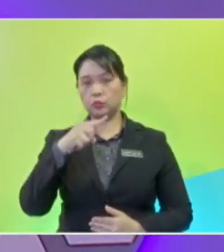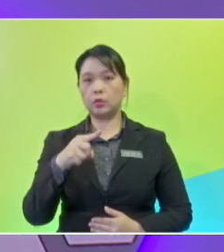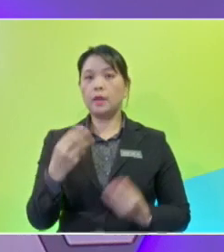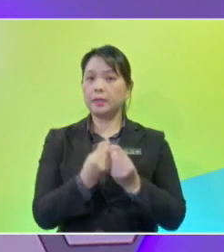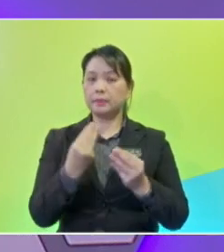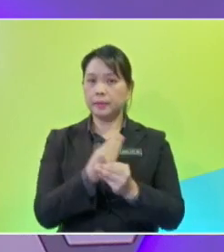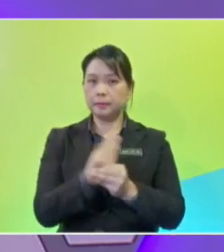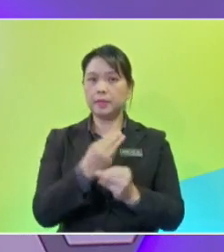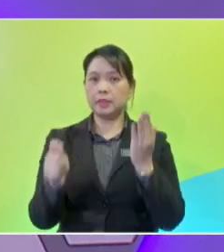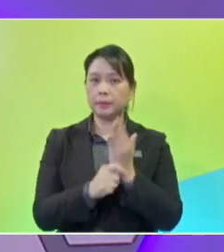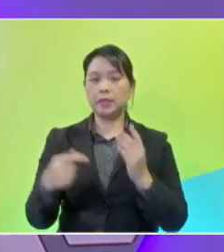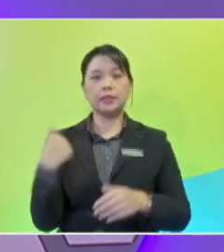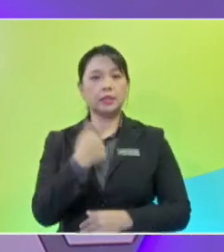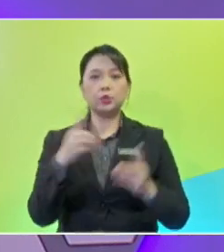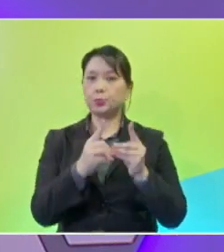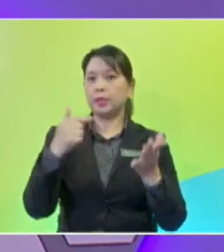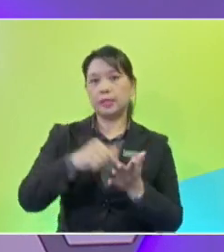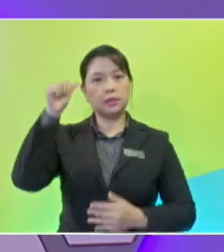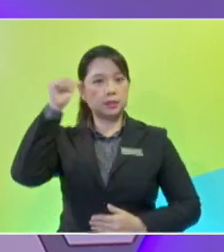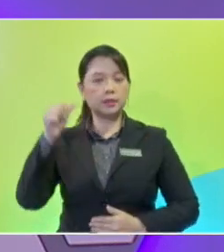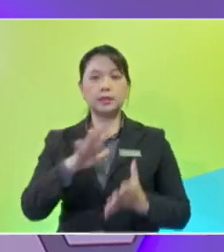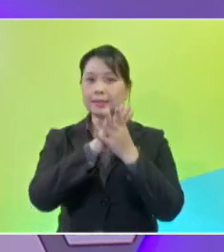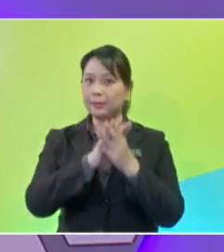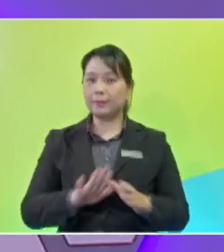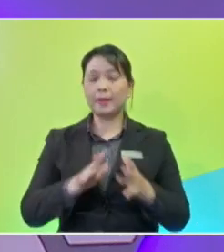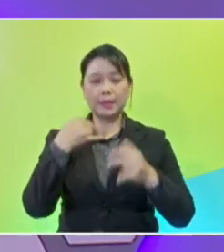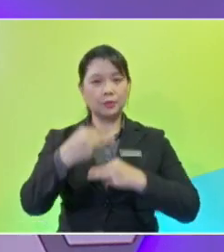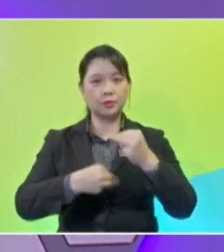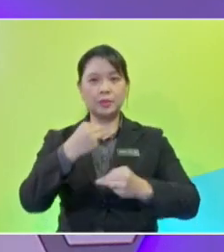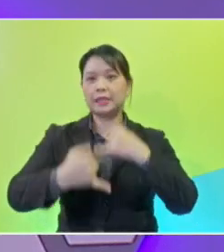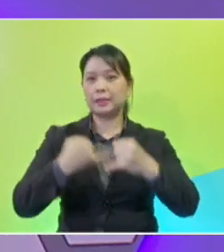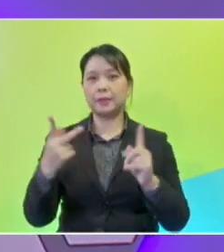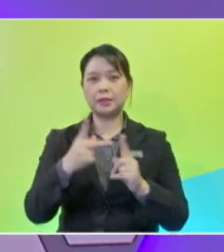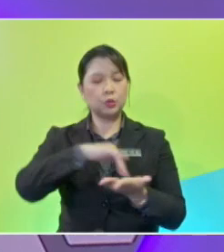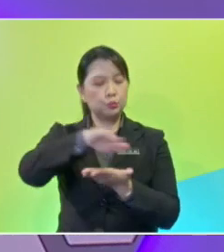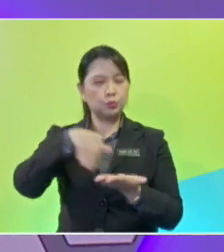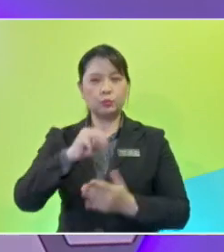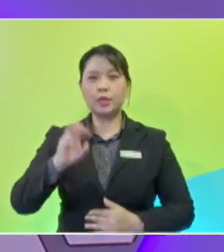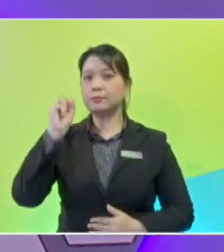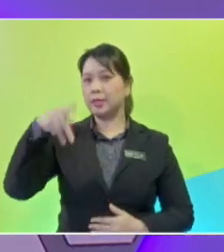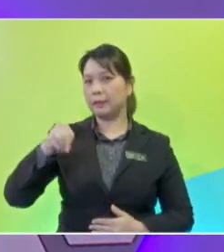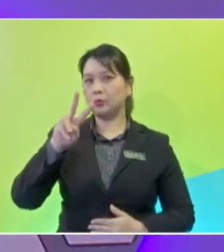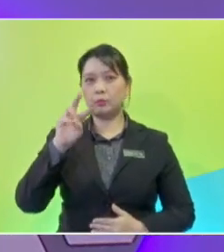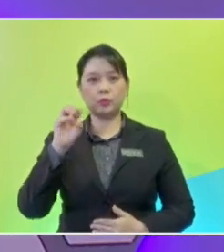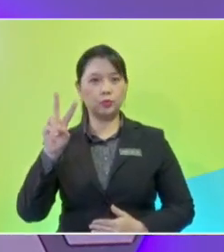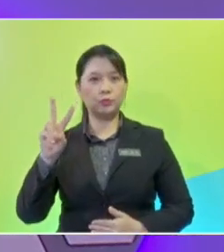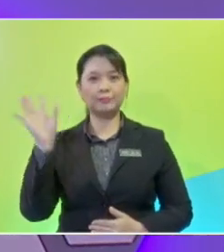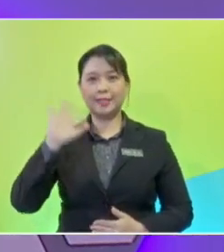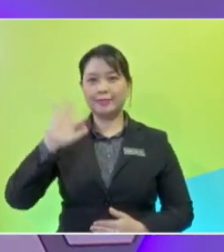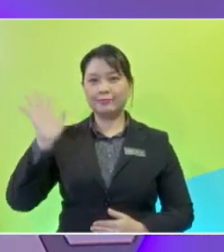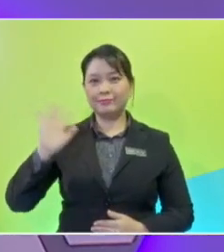dengan saya akmazing kita jumpa lagi Assalamualaikum Selamat Jaya kepada semua calon-calon SBM 2022 bye